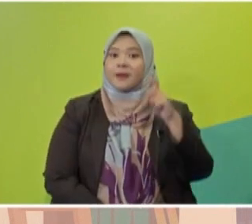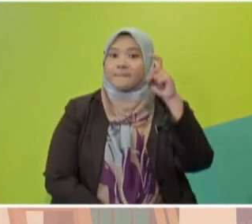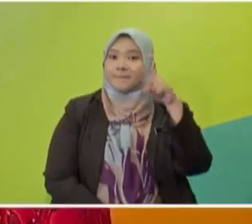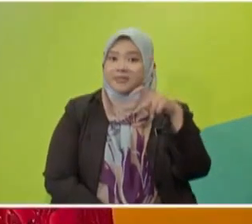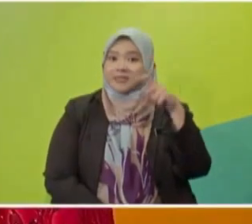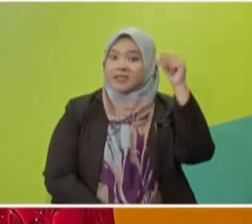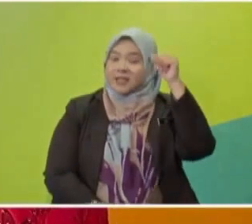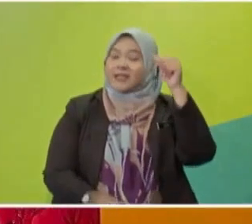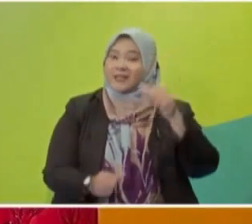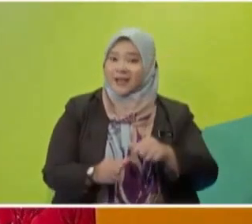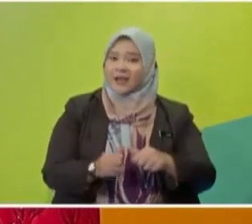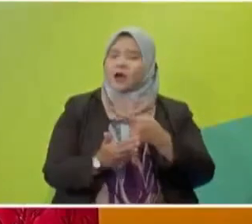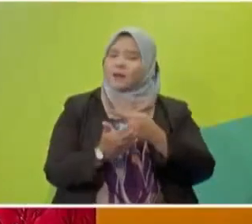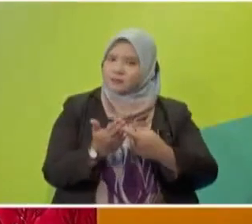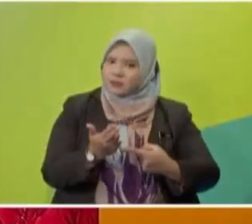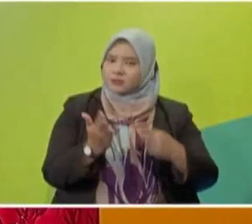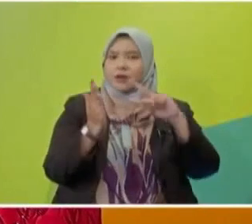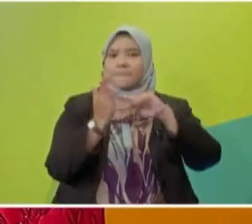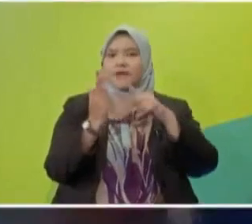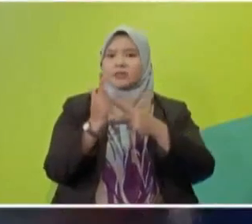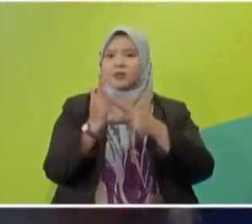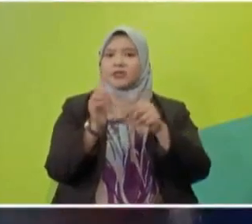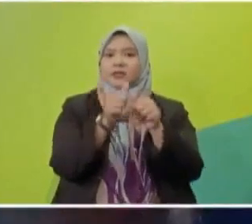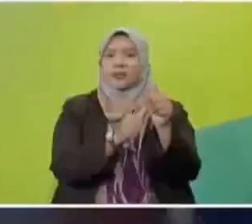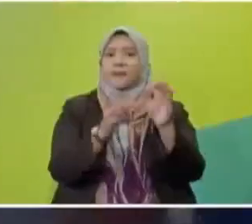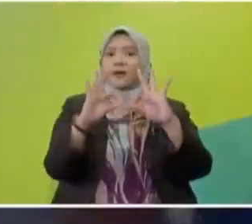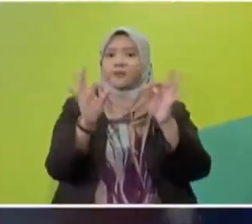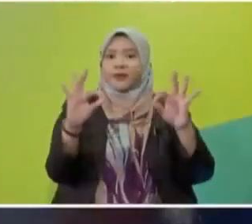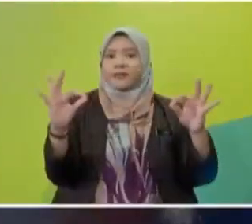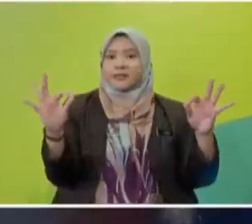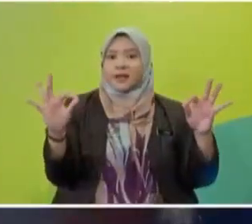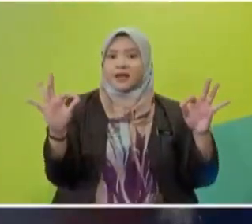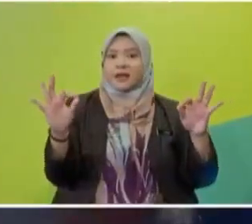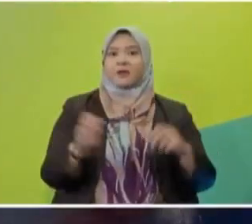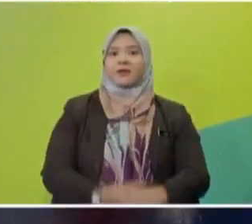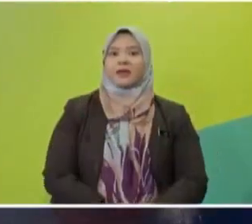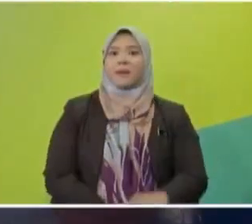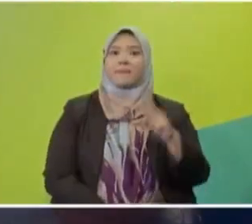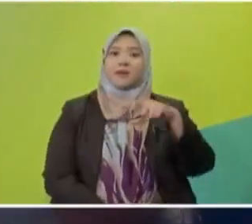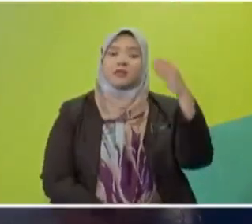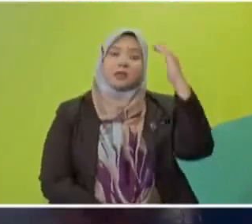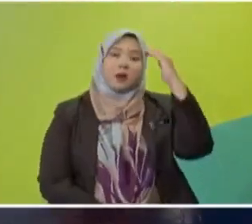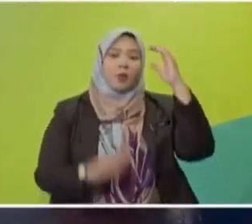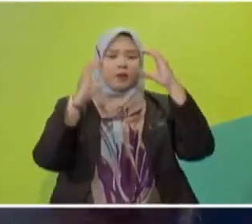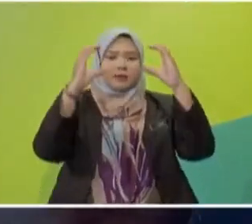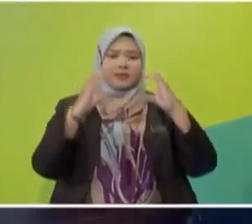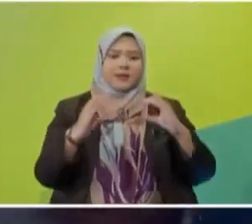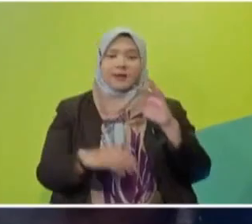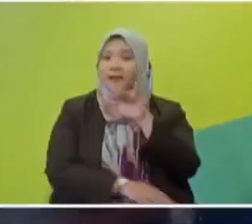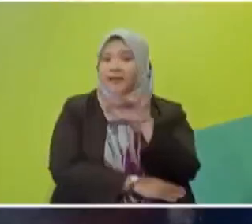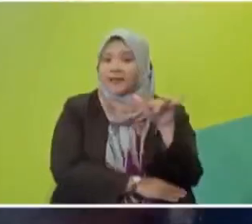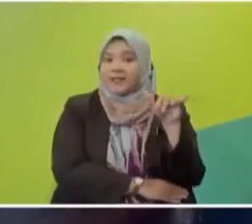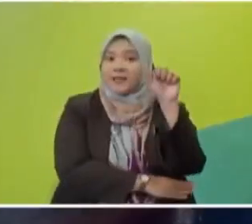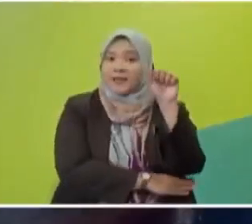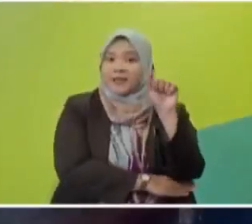orang sahaja kali ini. Atau Fizi yang pilih seorang lagi. Okey, saya pilih Rizky. Baik, dipersilakan Rizky.